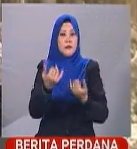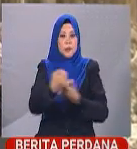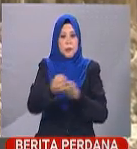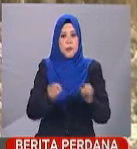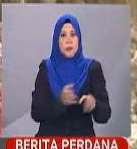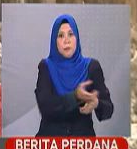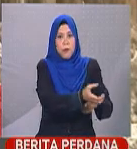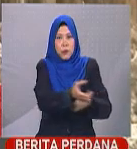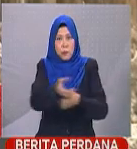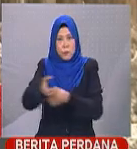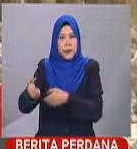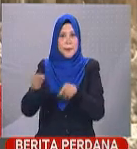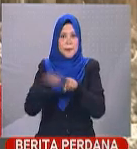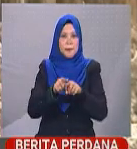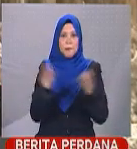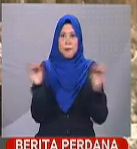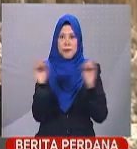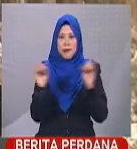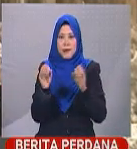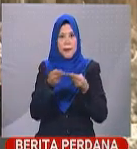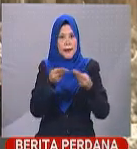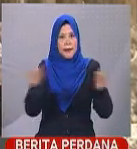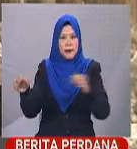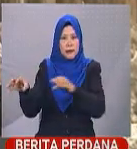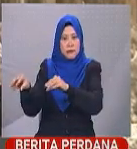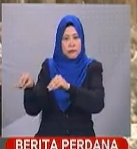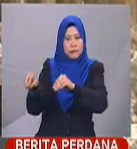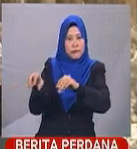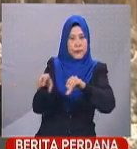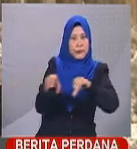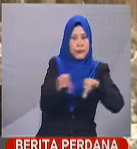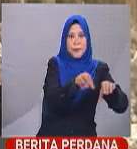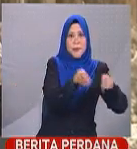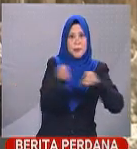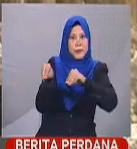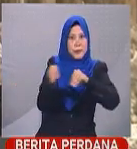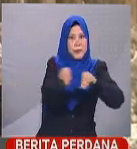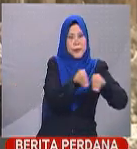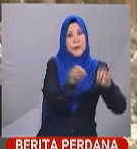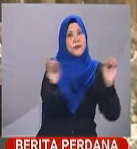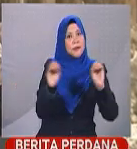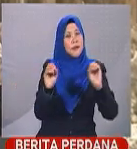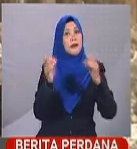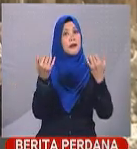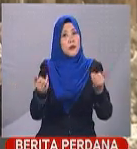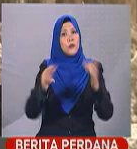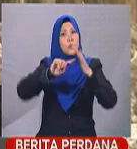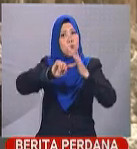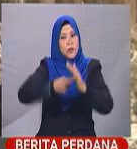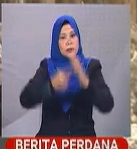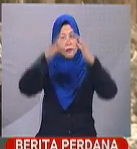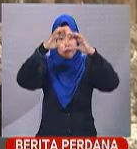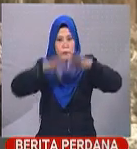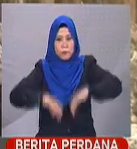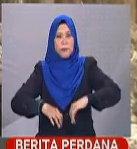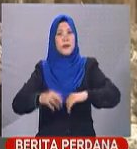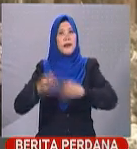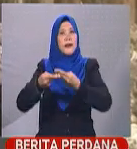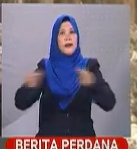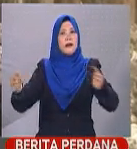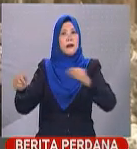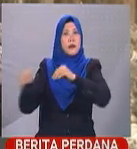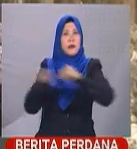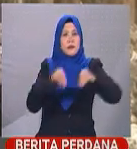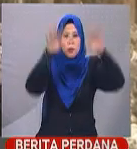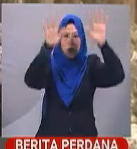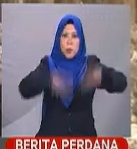bagi memastikan tiada lagi pergerakan tanah dan air di dalam tanah. Runtuhan berpunca dari daripada pergerakan tanah akibat